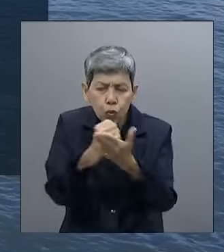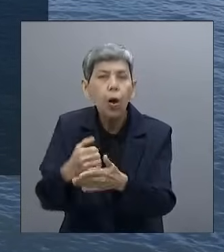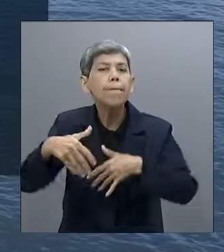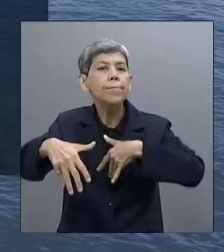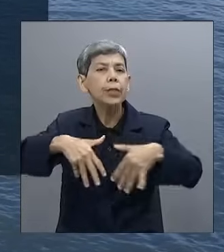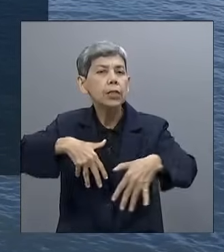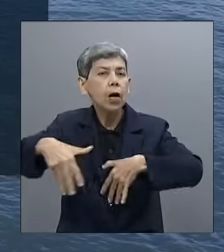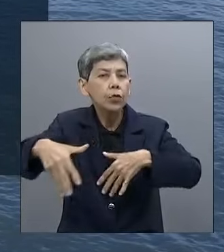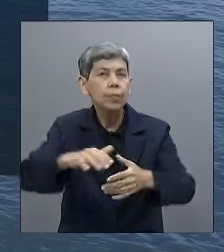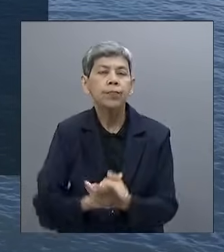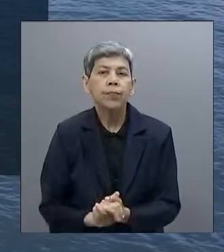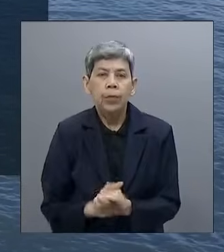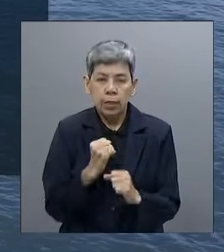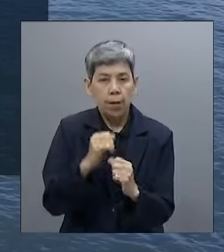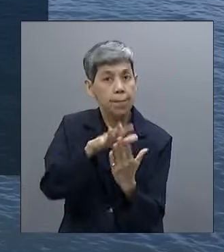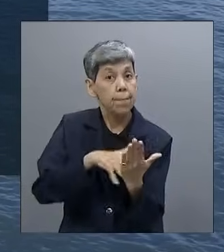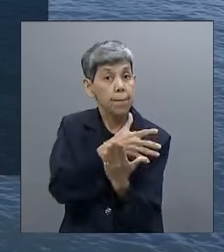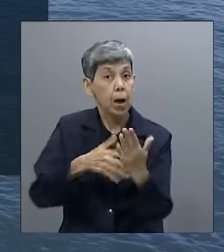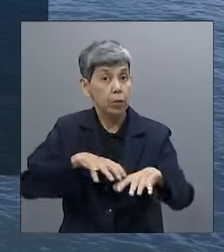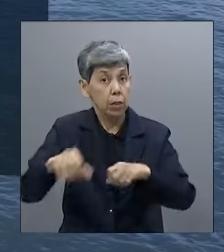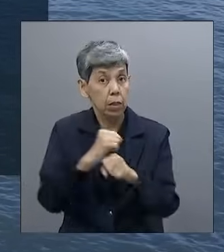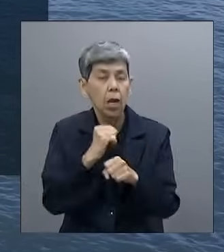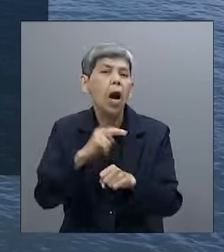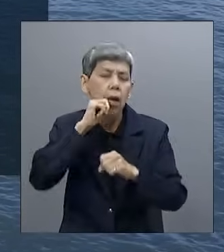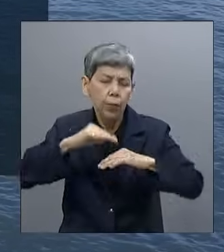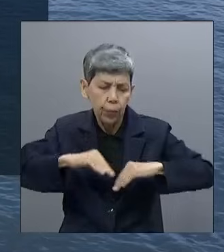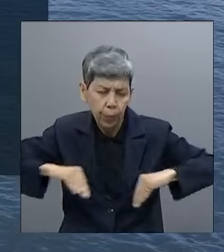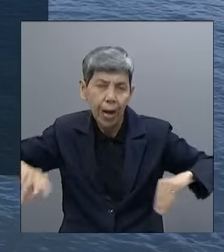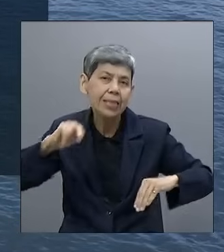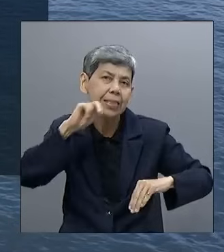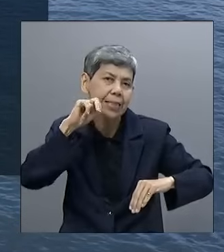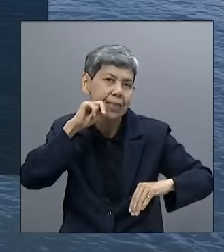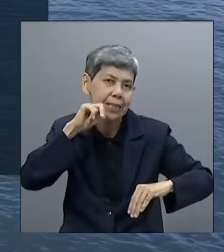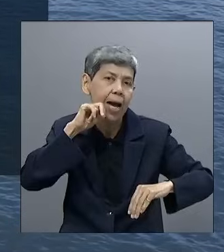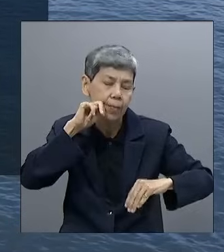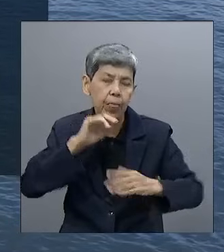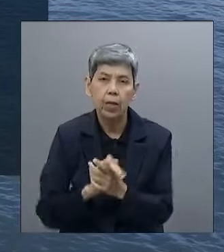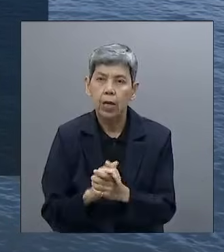นปรับแผนบริหารจัดการน้ำอ่างเก็บน้ำเขื่อนระบายน้ำประตูระบายน้ำ